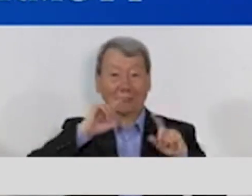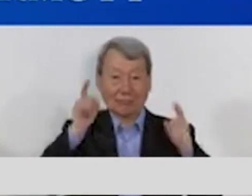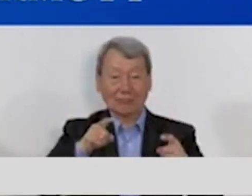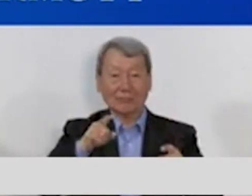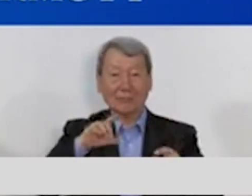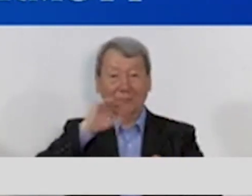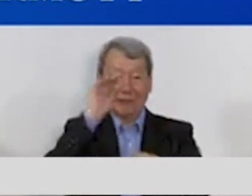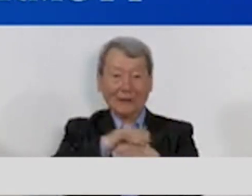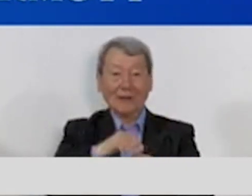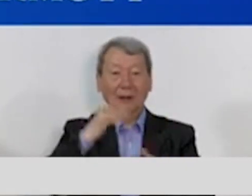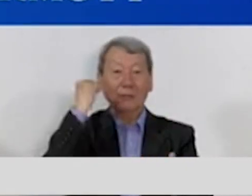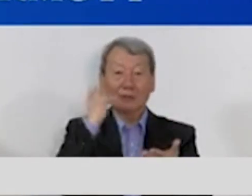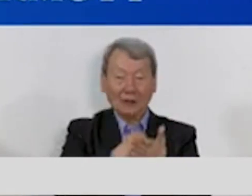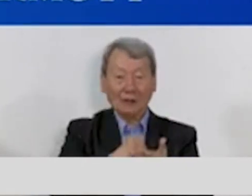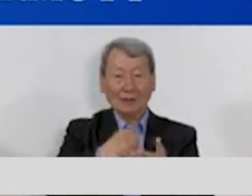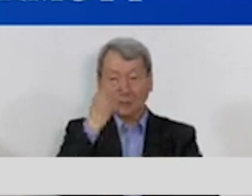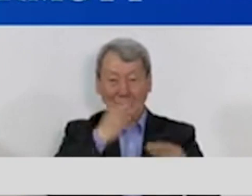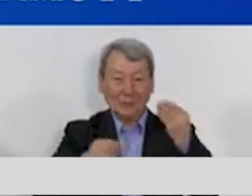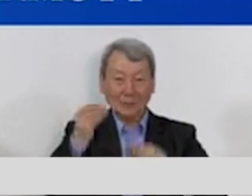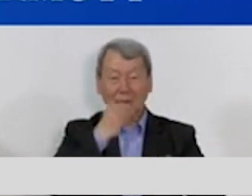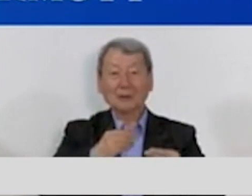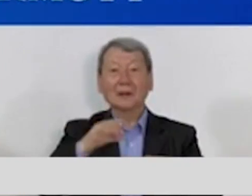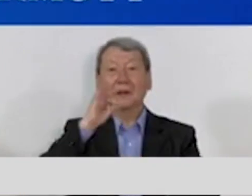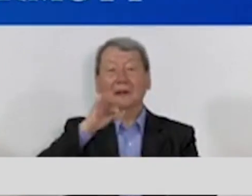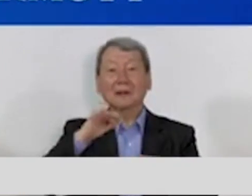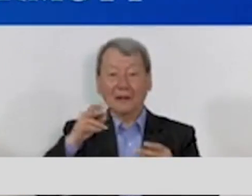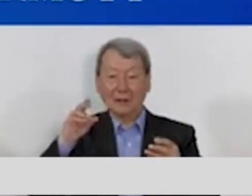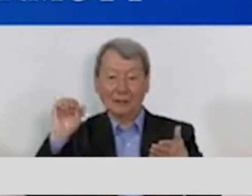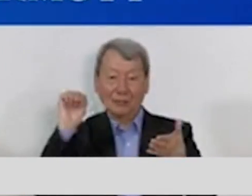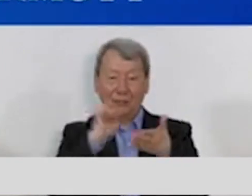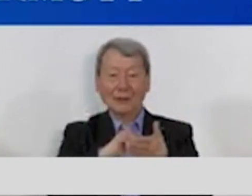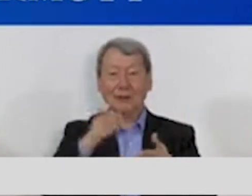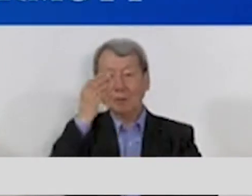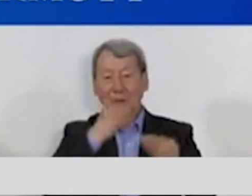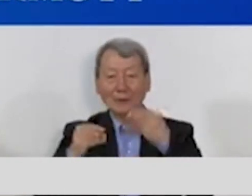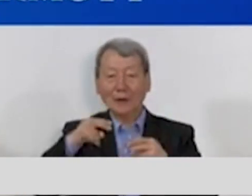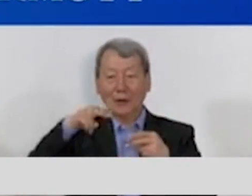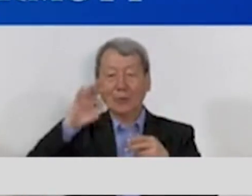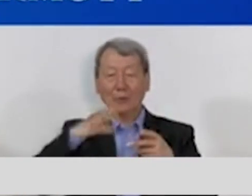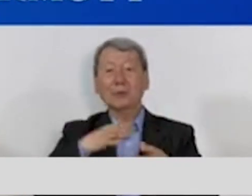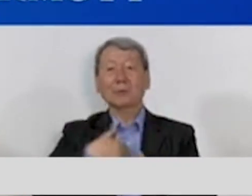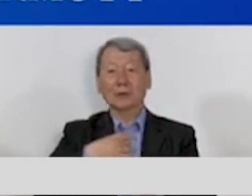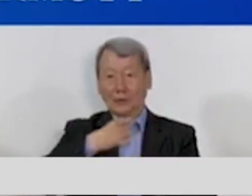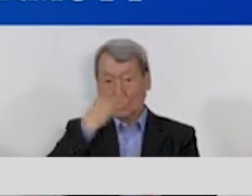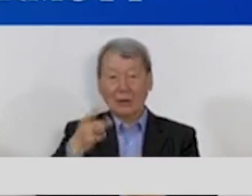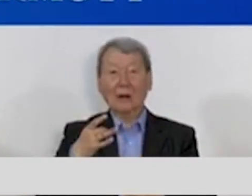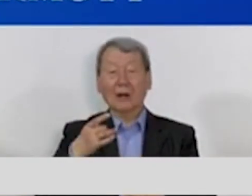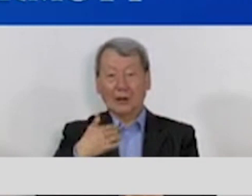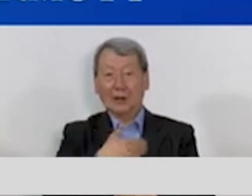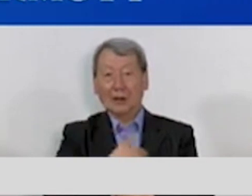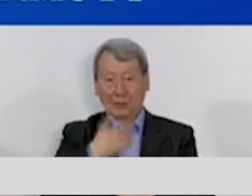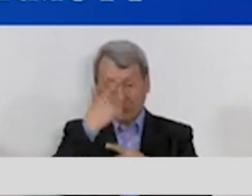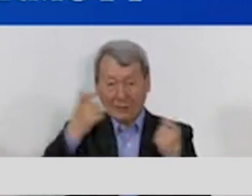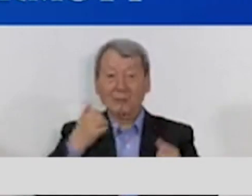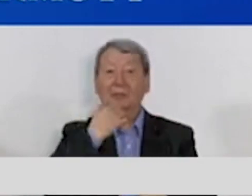изъято печати поддельные, поддельные клише, поддельные пропуски. Я еще раз хотел